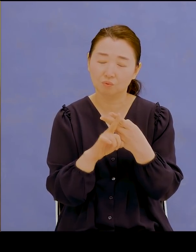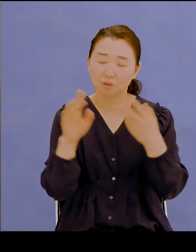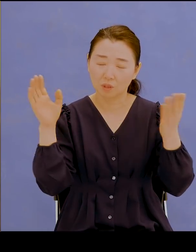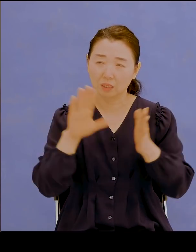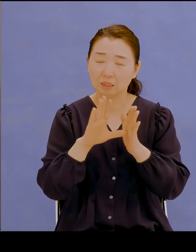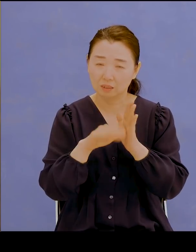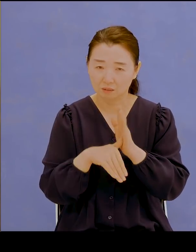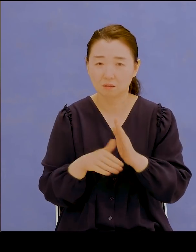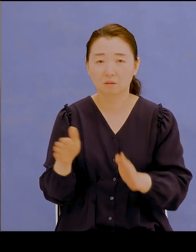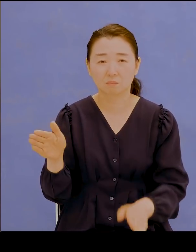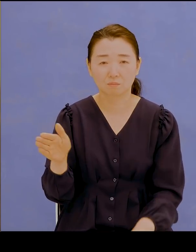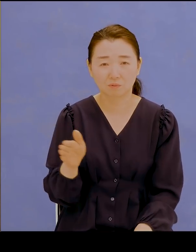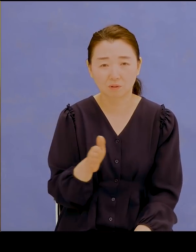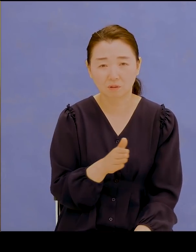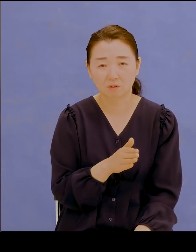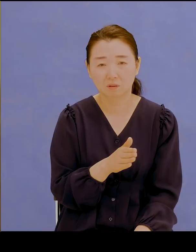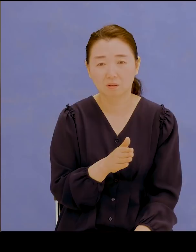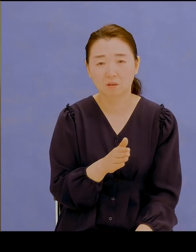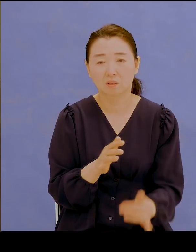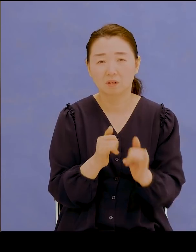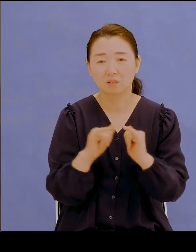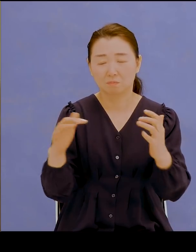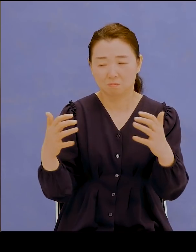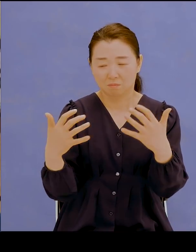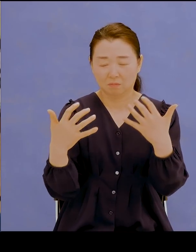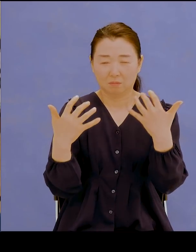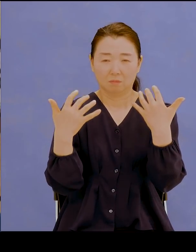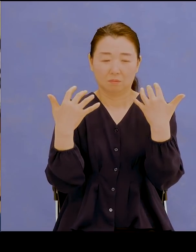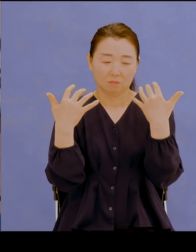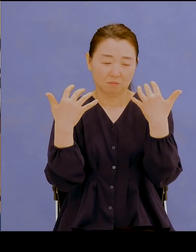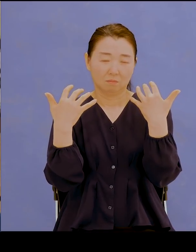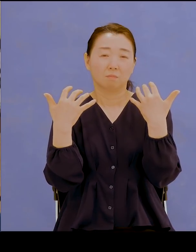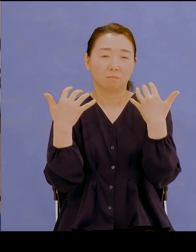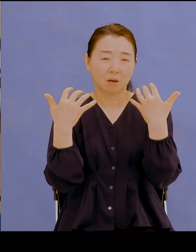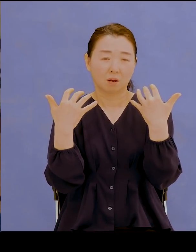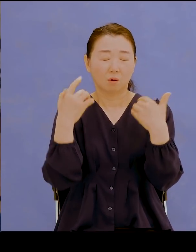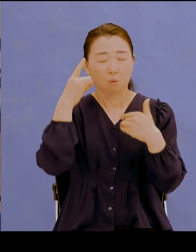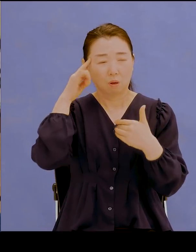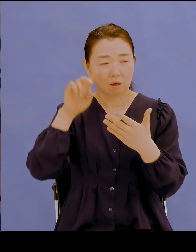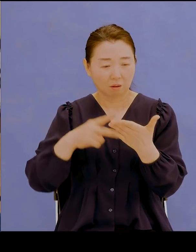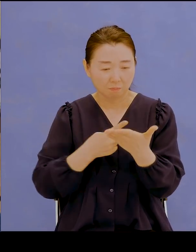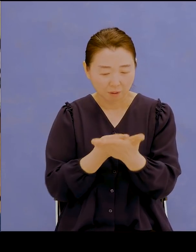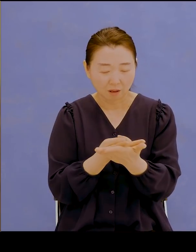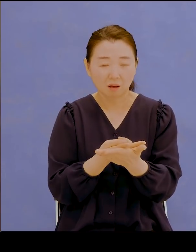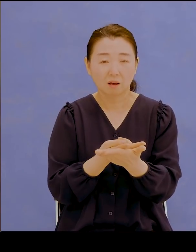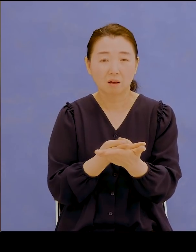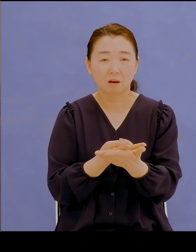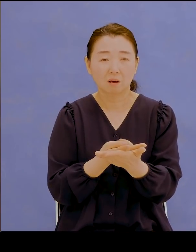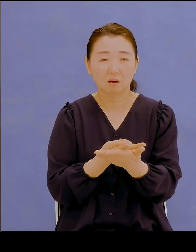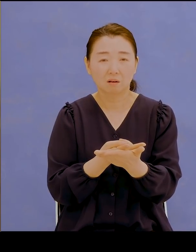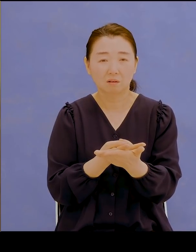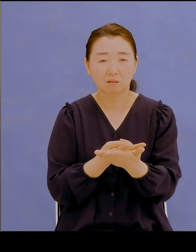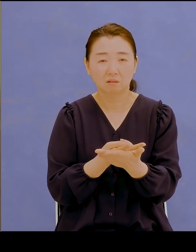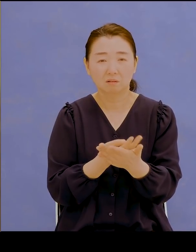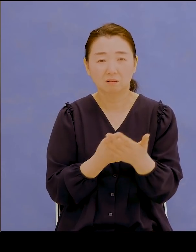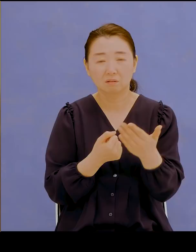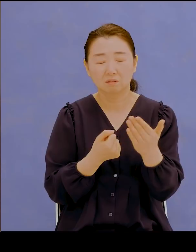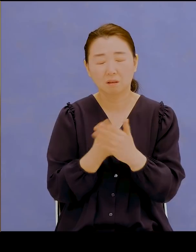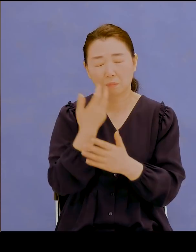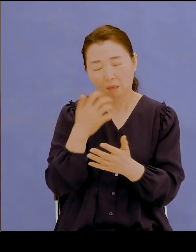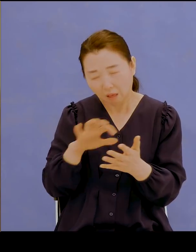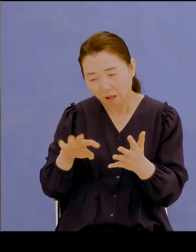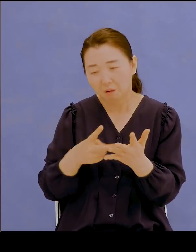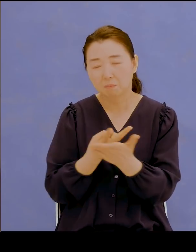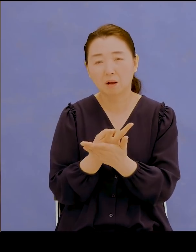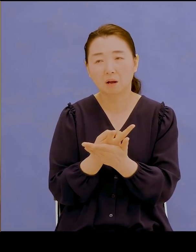시절부터. 정도 되니까 음. 그 사람의 시선 그러니까 자기가 쓰러지니까 이제 아마 의식이